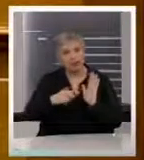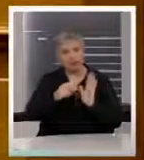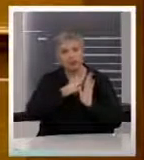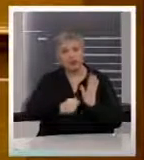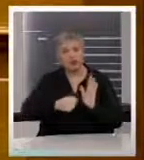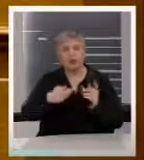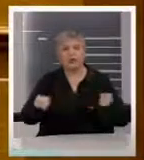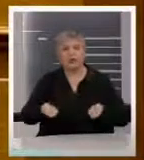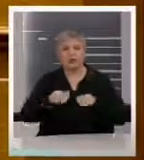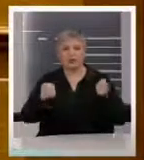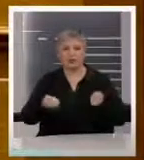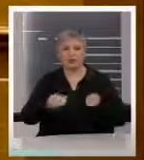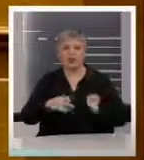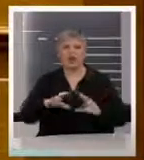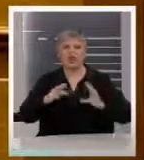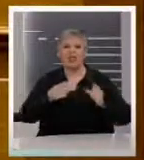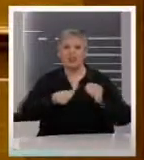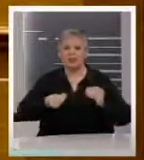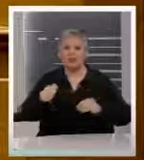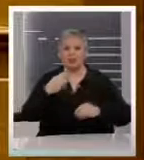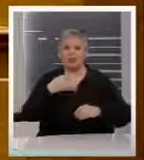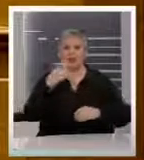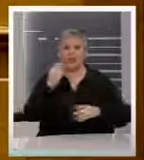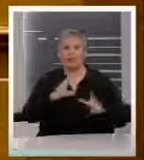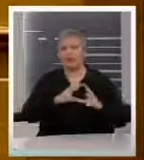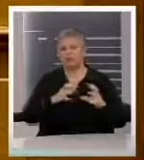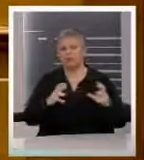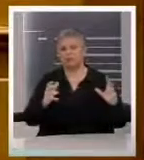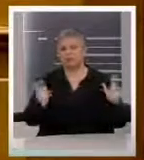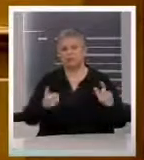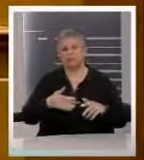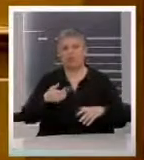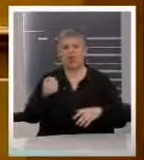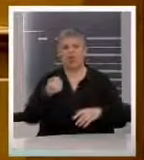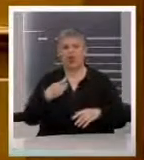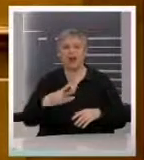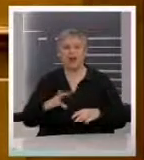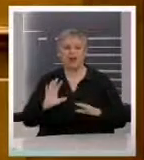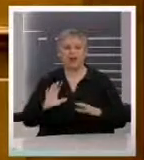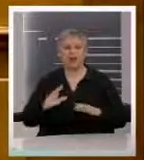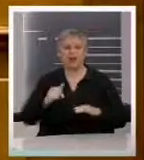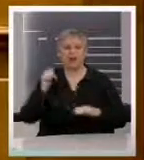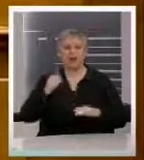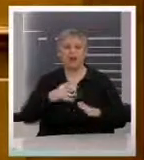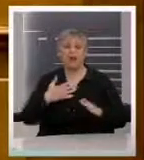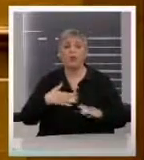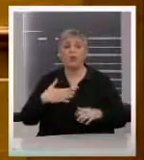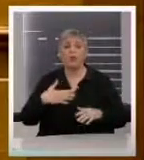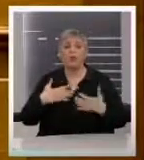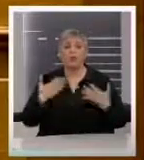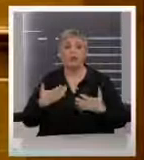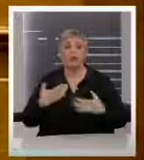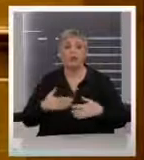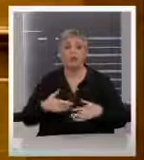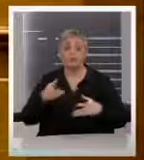στην αριθμολαγνία χάνονται πολλές φορές οι δράσεις, εξόχως σημαντικές τόσο για τα στελέχη μας όσο για το σύνολο της κοινωνίας. Δράσεις που